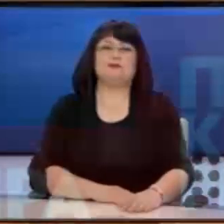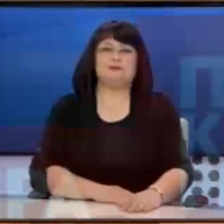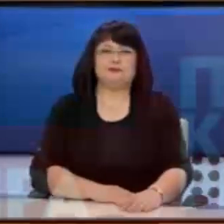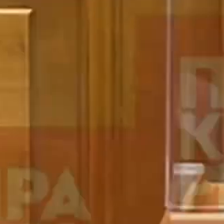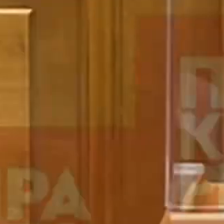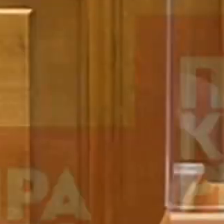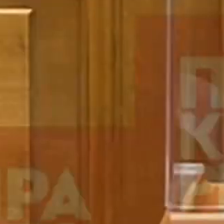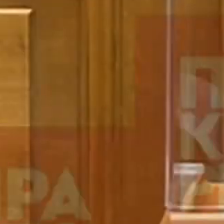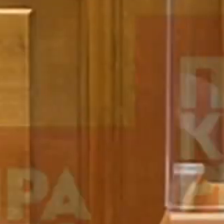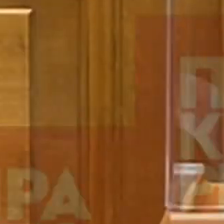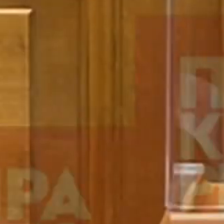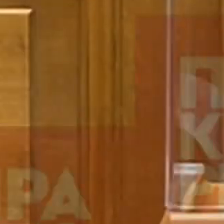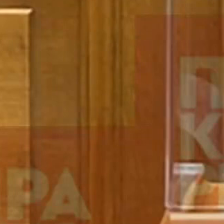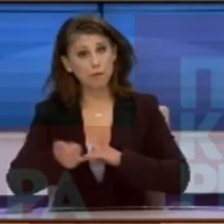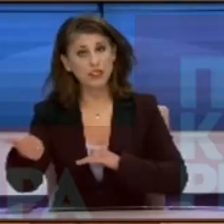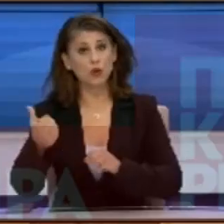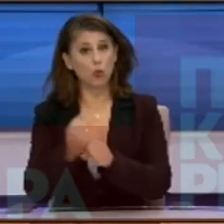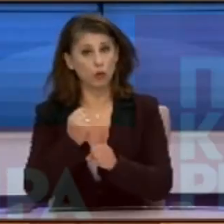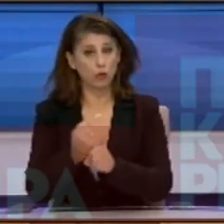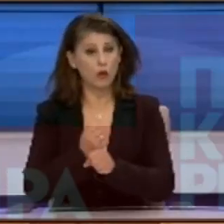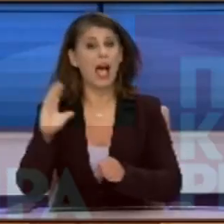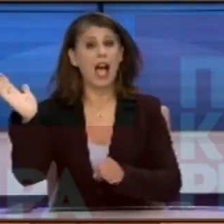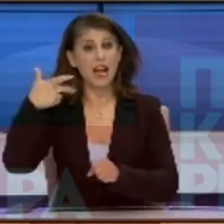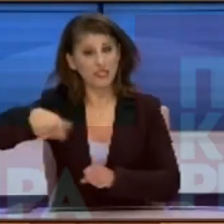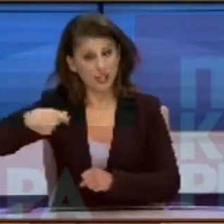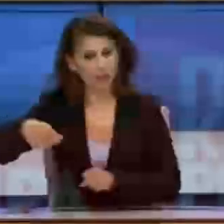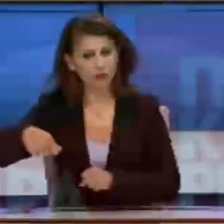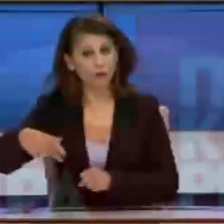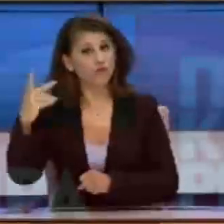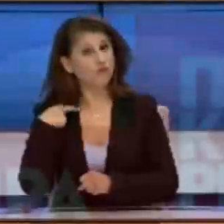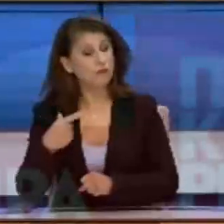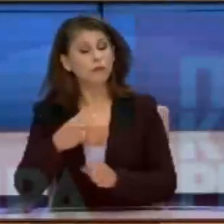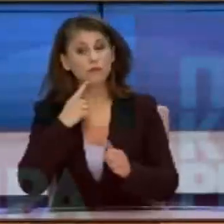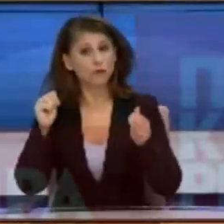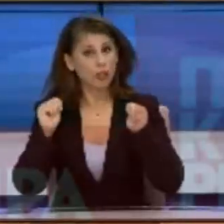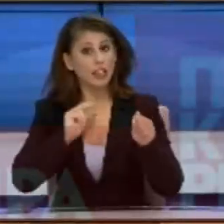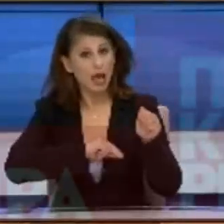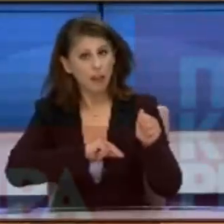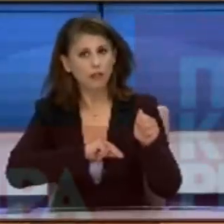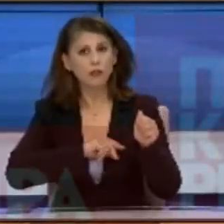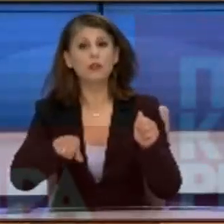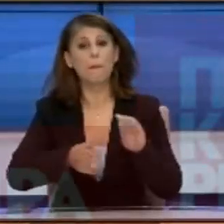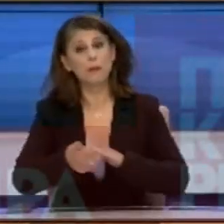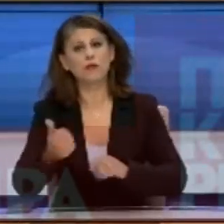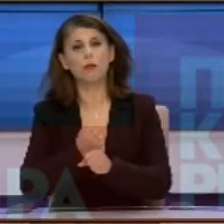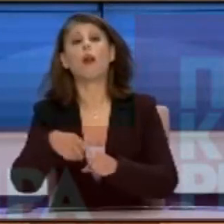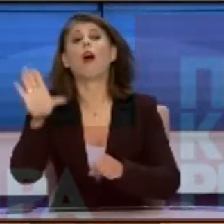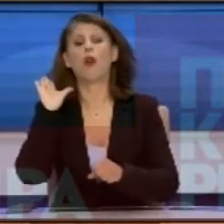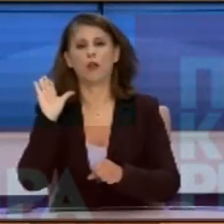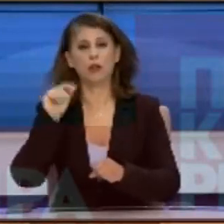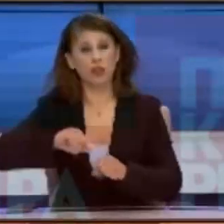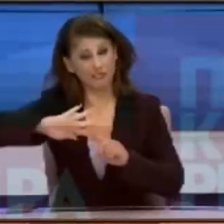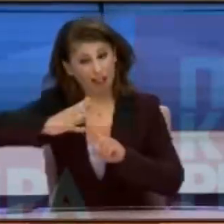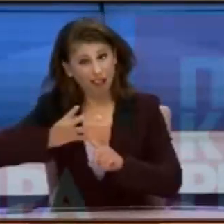θα επαναπροσλαμβάνεσαι εάν δικαιώνεσαι στα δικαστήρια. Και επιπλέον, έρχεται και το κερασάκι τώρα, αυτή είναι η